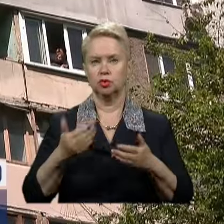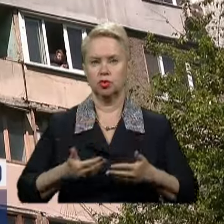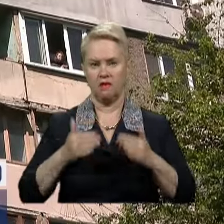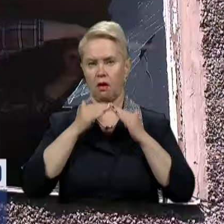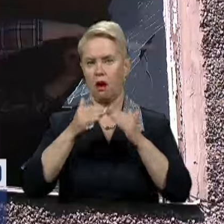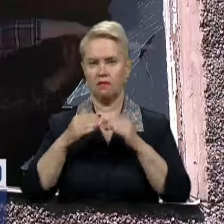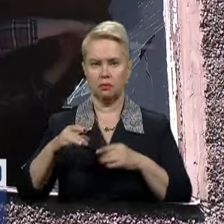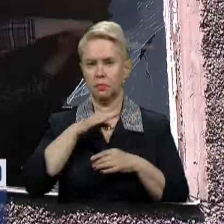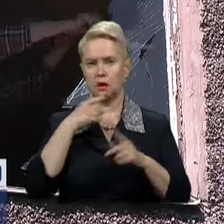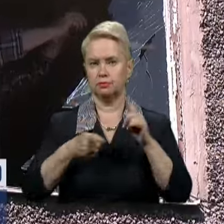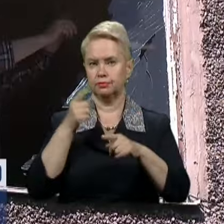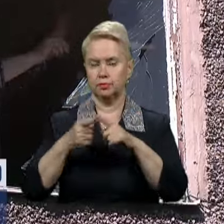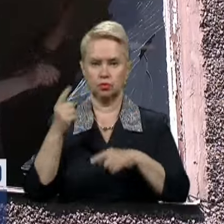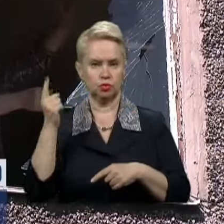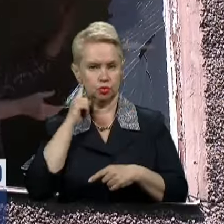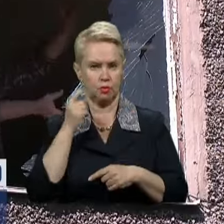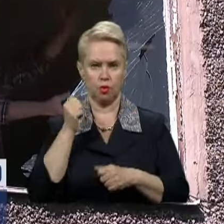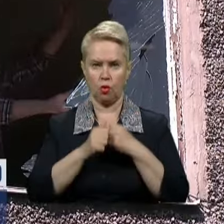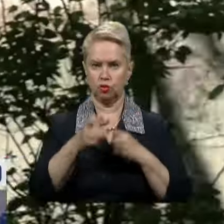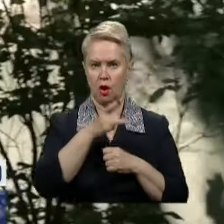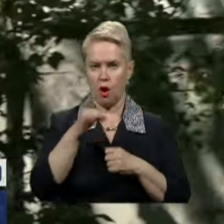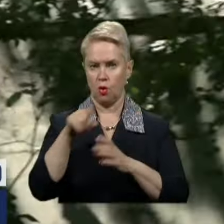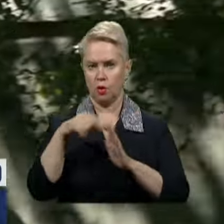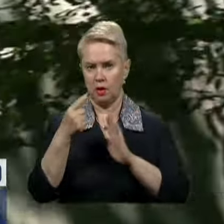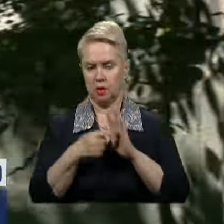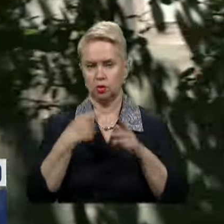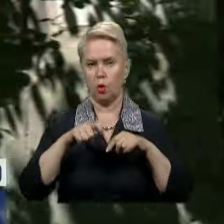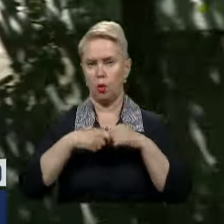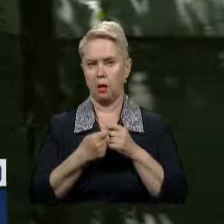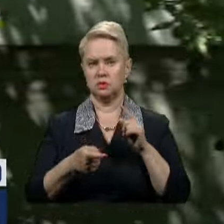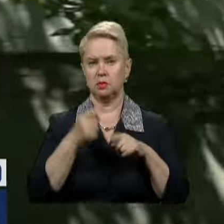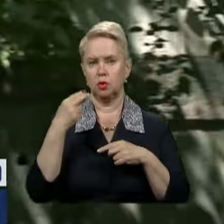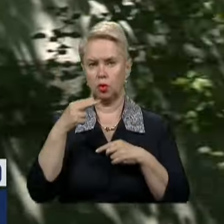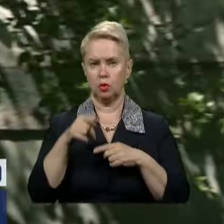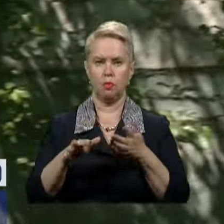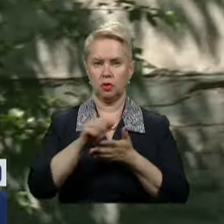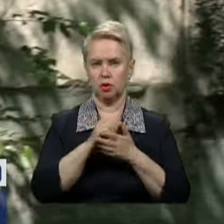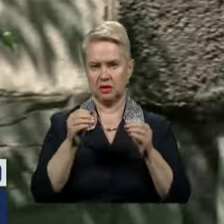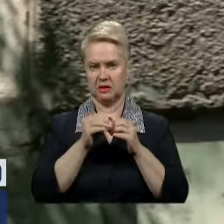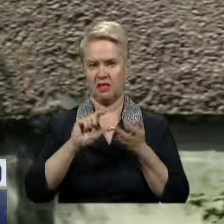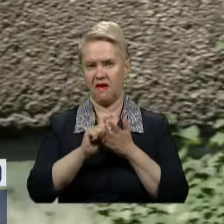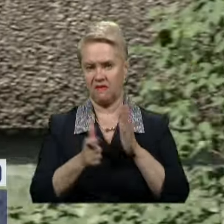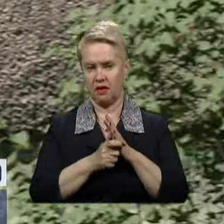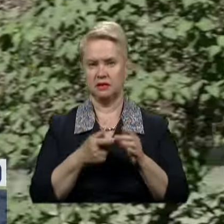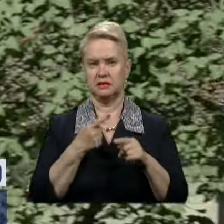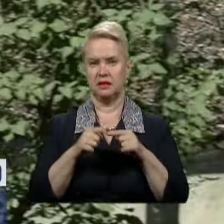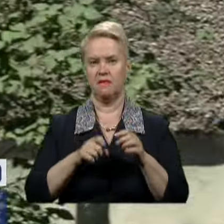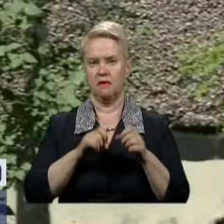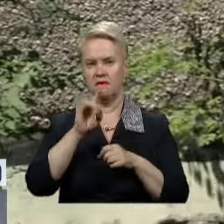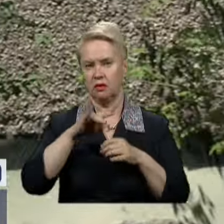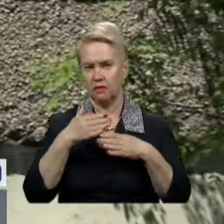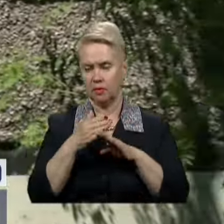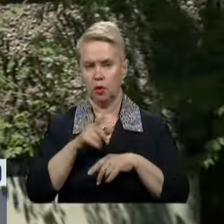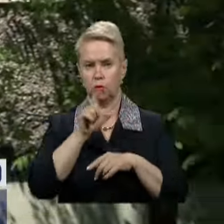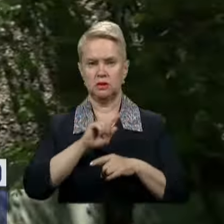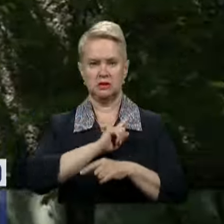кварталів, а чисельне збиття було чутно чи не в кожному регіоні міста. Через уламки збитих дронів тут понівечені десятки квартир, переважно це вибиті вікна. У